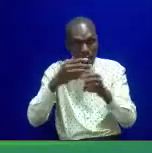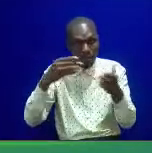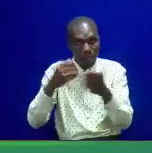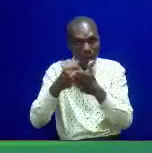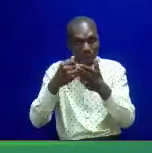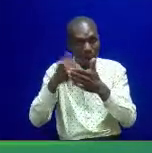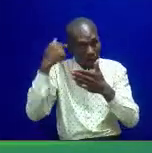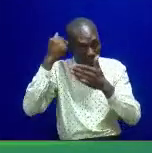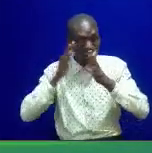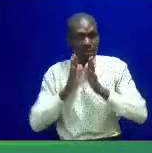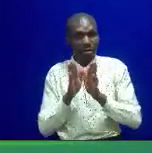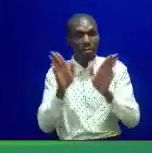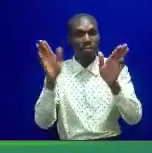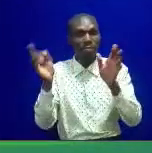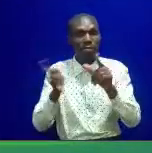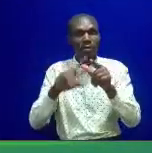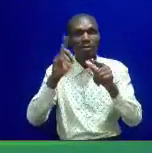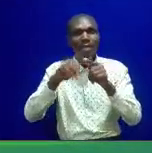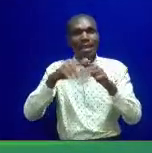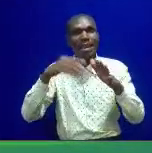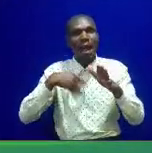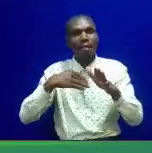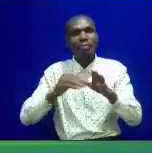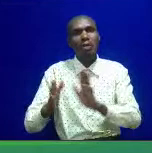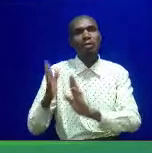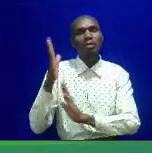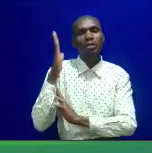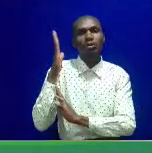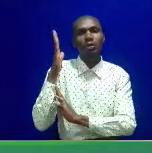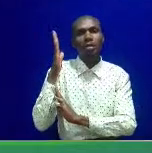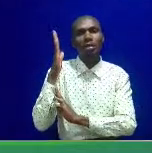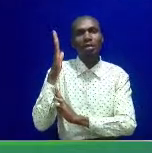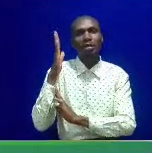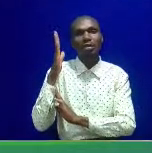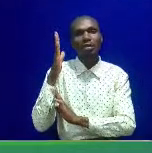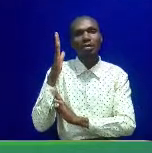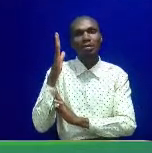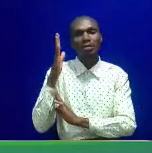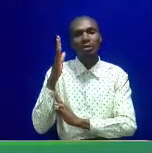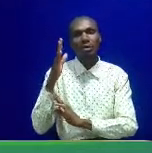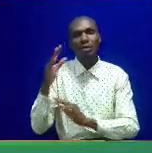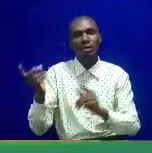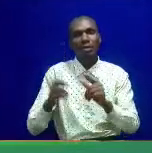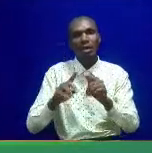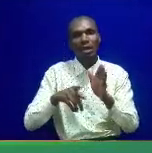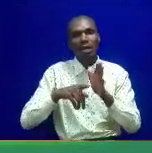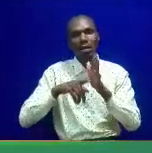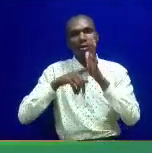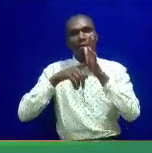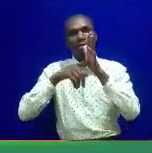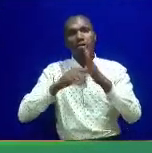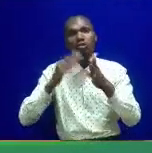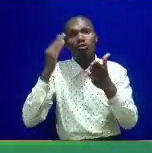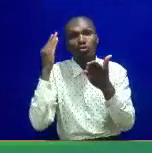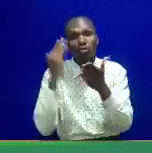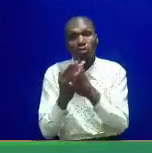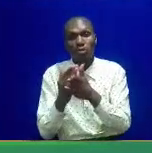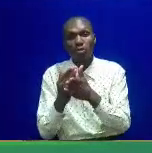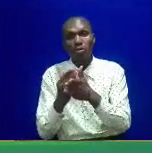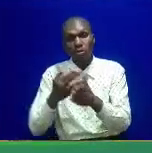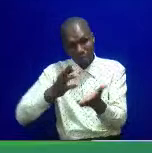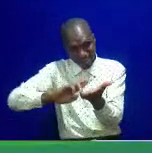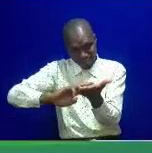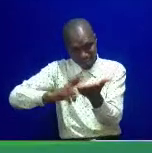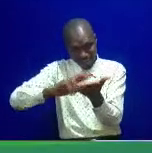umma. Sateba nubwate oborendi obokoro kwa security feature ikikira enekie obwene ase